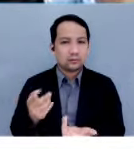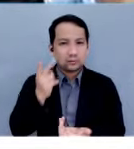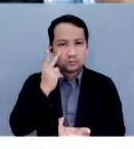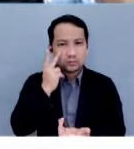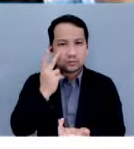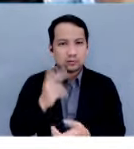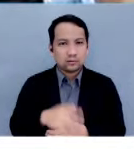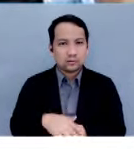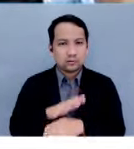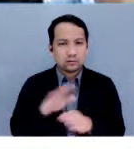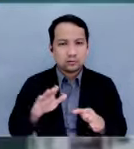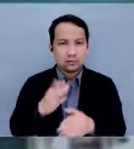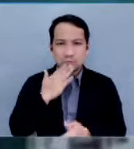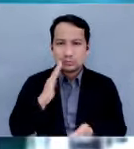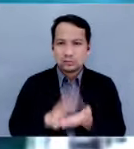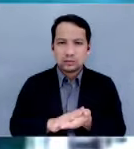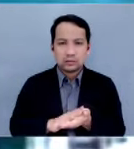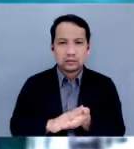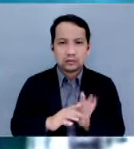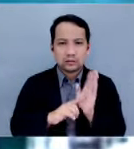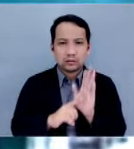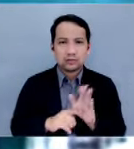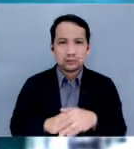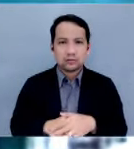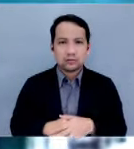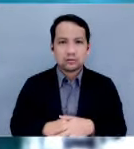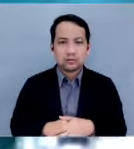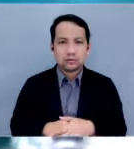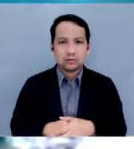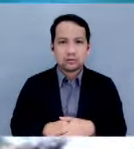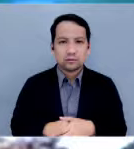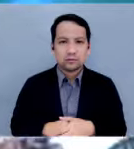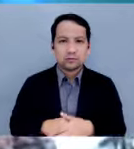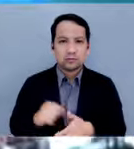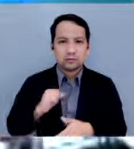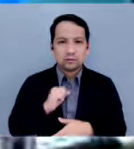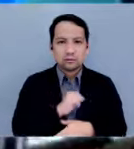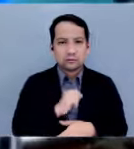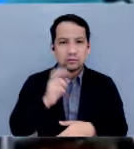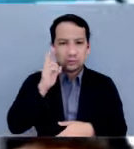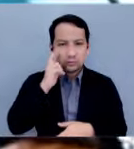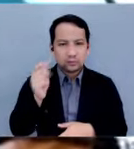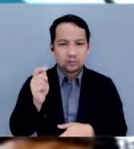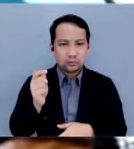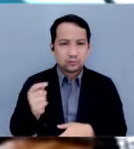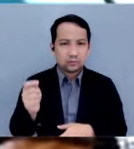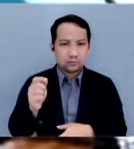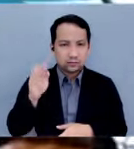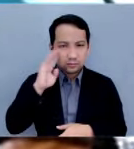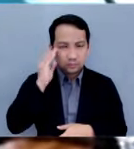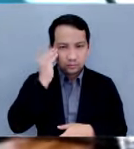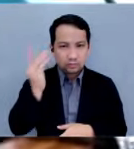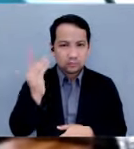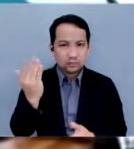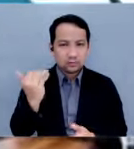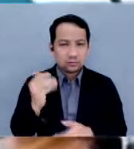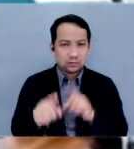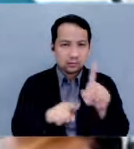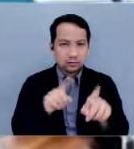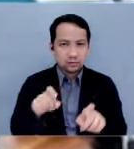bad example of the PNP. Kasama naman ni Senador Tulfo, si Senate Committee Chairman Bato de la Rosa sa pagtatanong sa mga